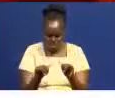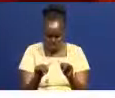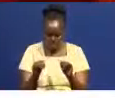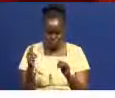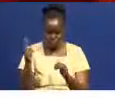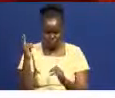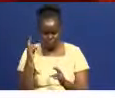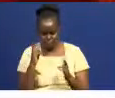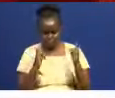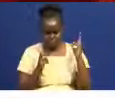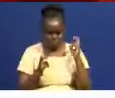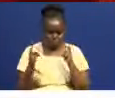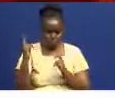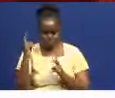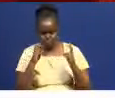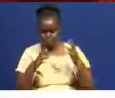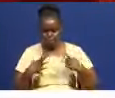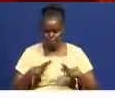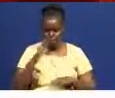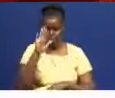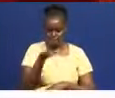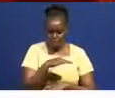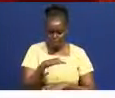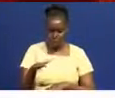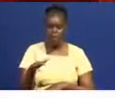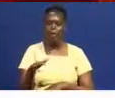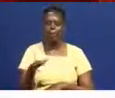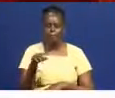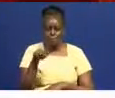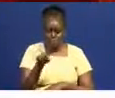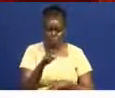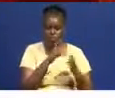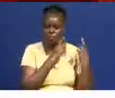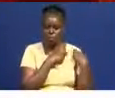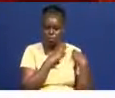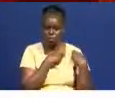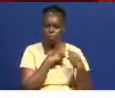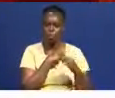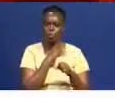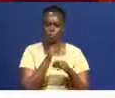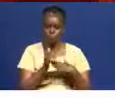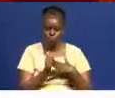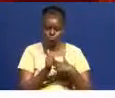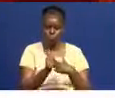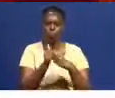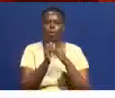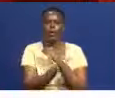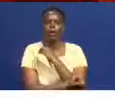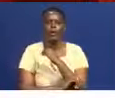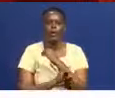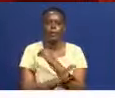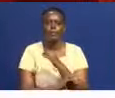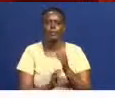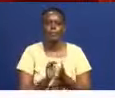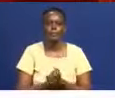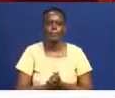yakisikiza wananchi, kwa sababu mabunge ndio yanaelekea yanaweza kutekeleza mwelekeo wa taifa.